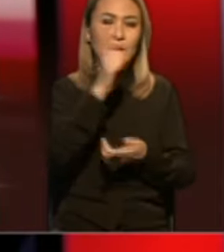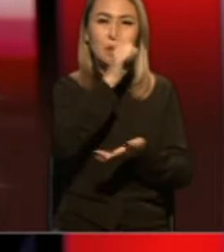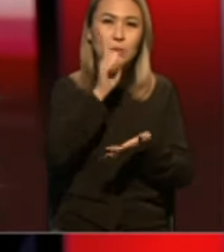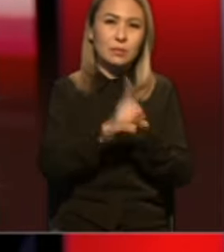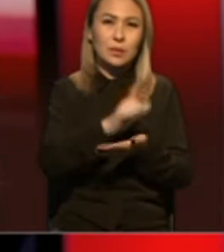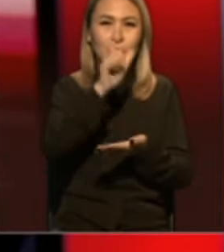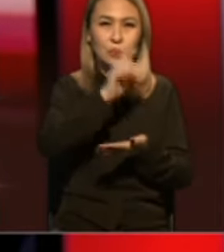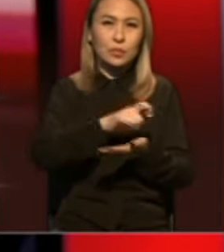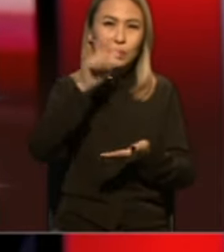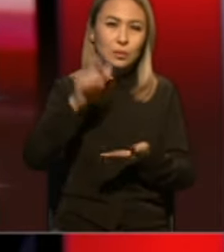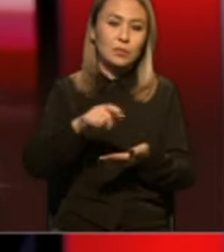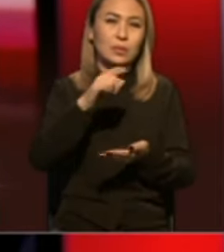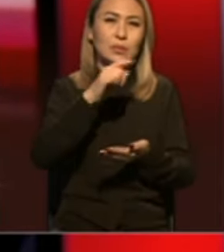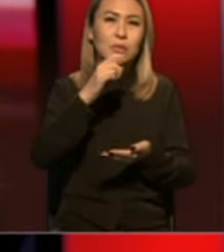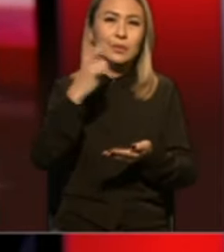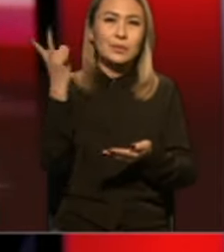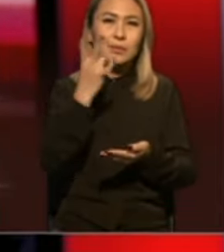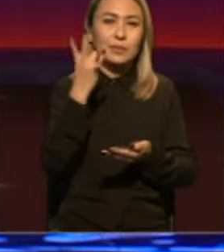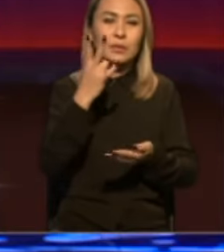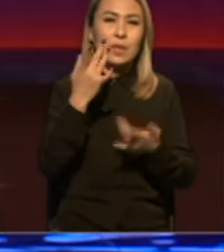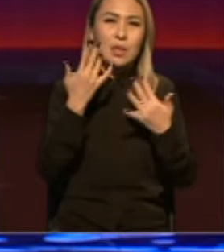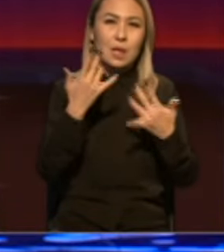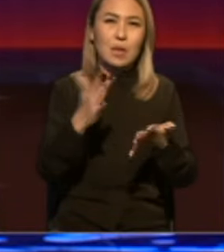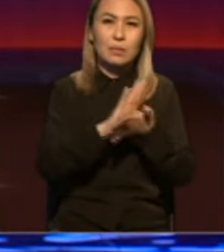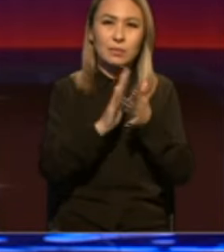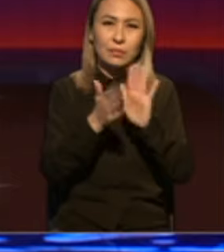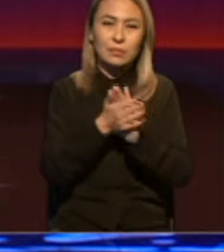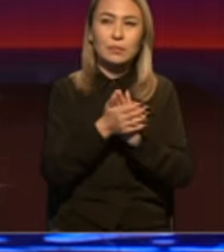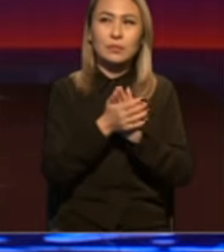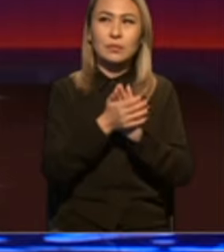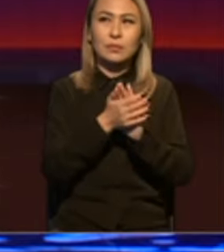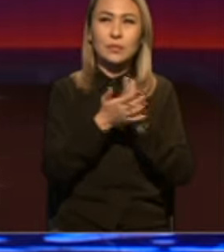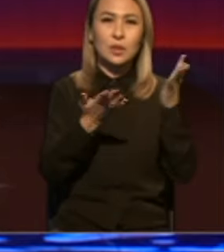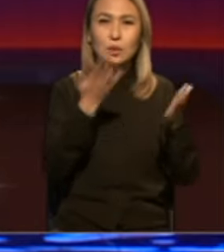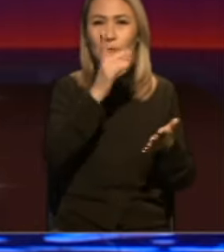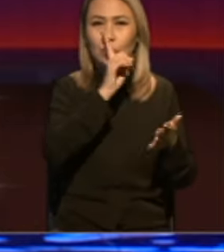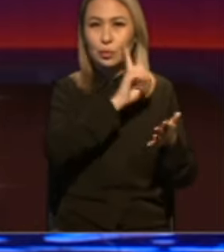келіп масылдыққа, талапкершілдікке